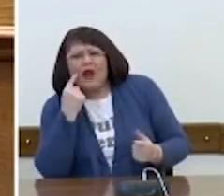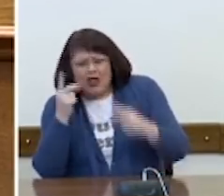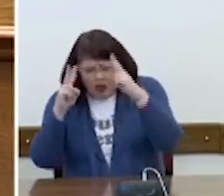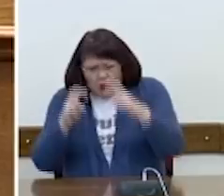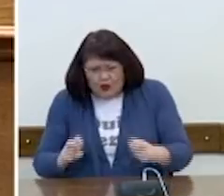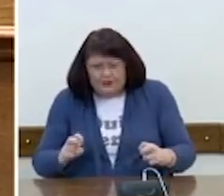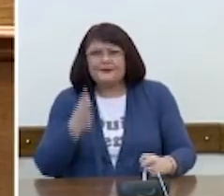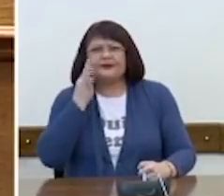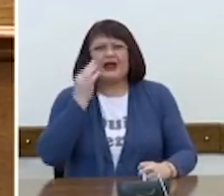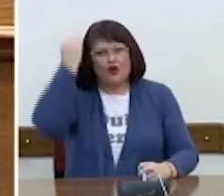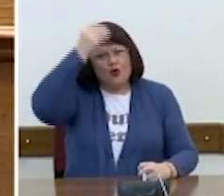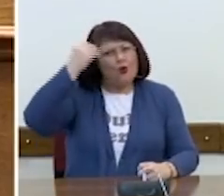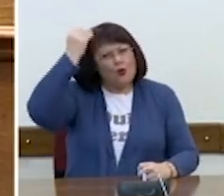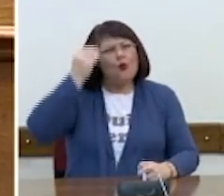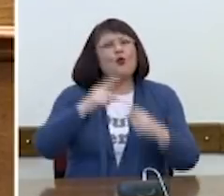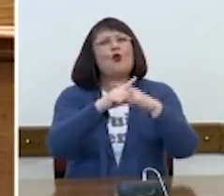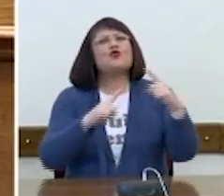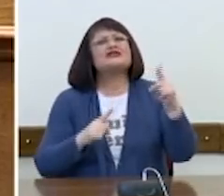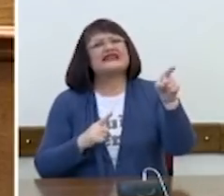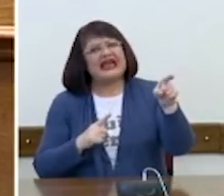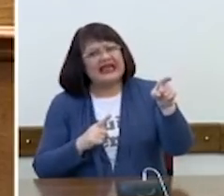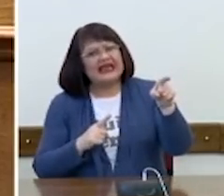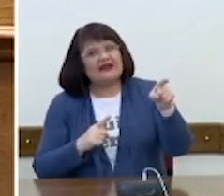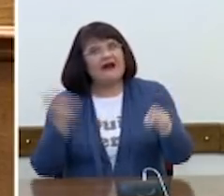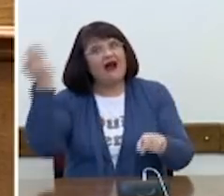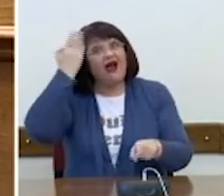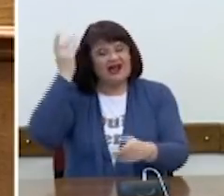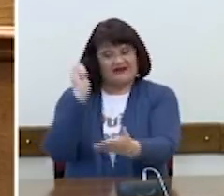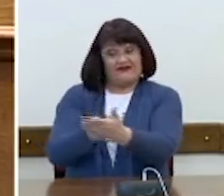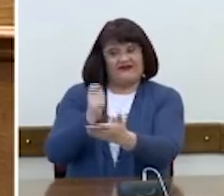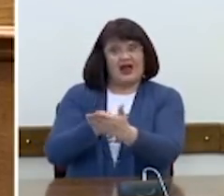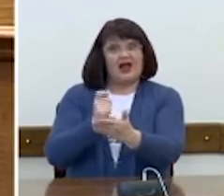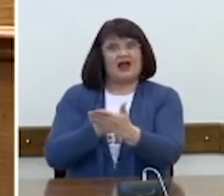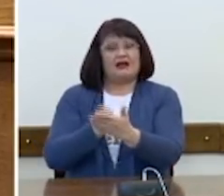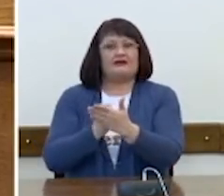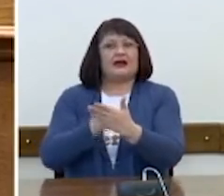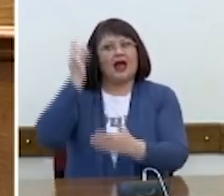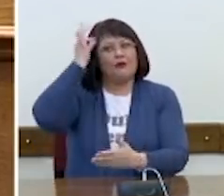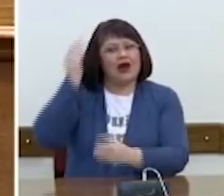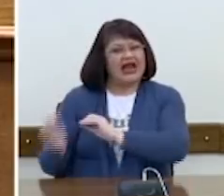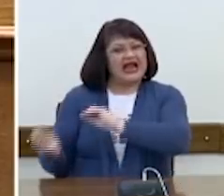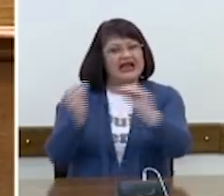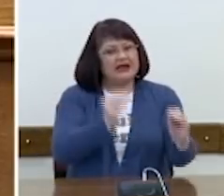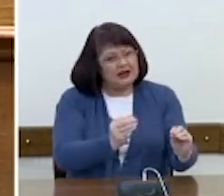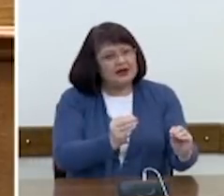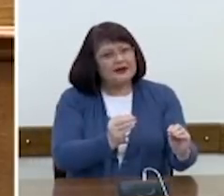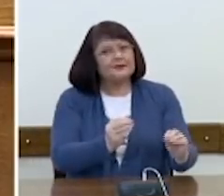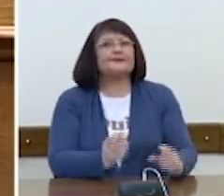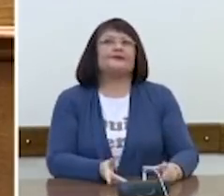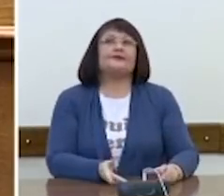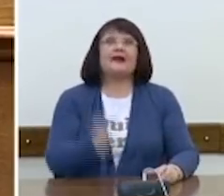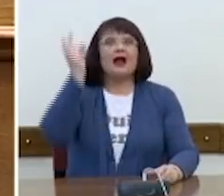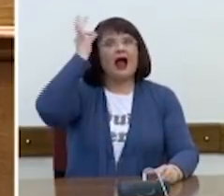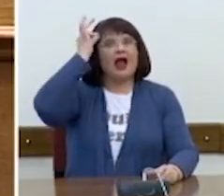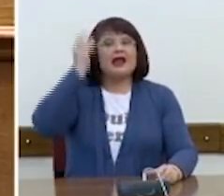Χουσέιν πλήρωσε πολύ ακριβά για να προμηθευτεί αυτό το βασανιστικό θάνατο από τη Γαλλία, μια χώρα φάρο πολιτισμού και φύλακα